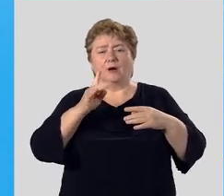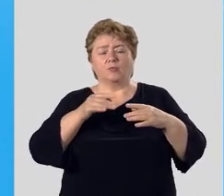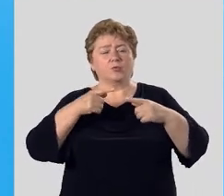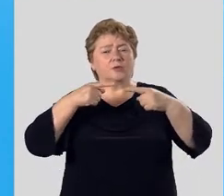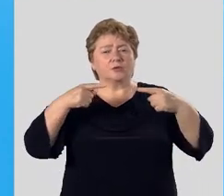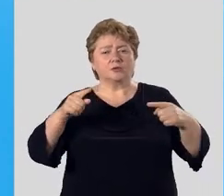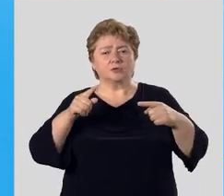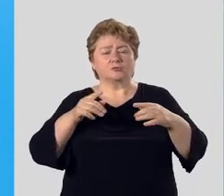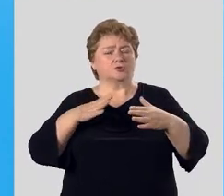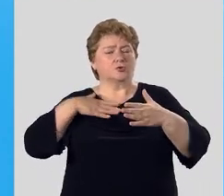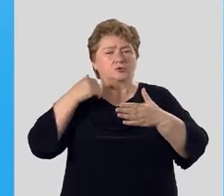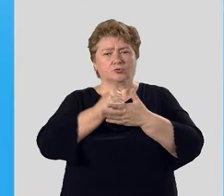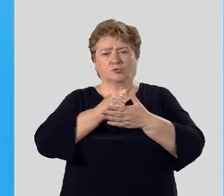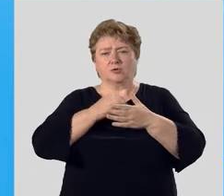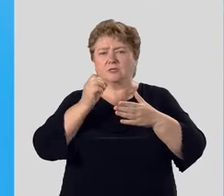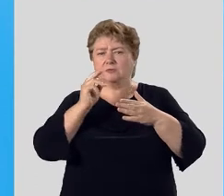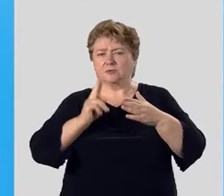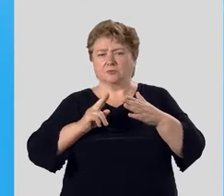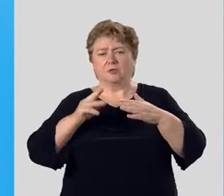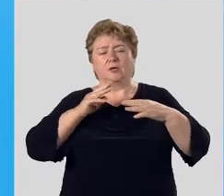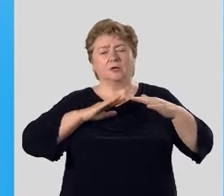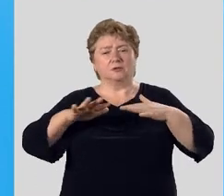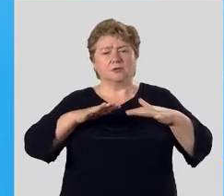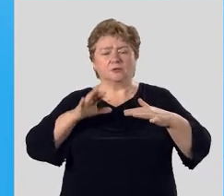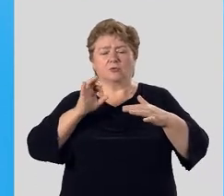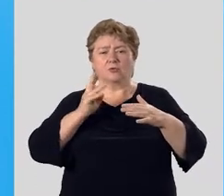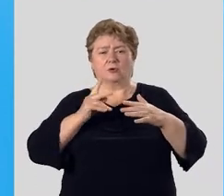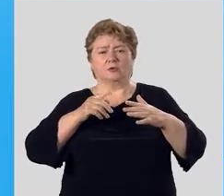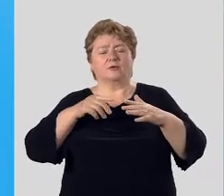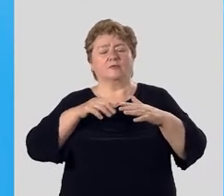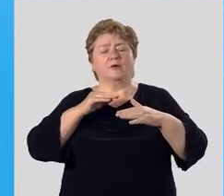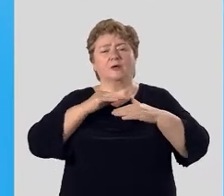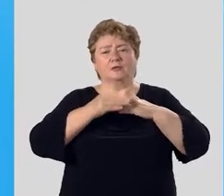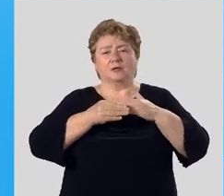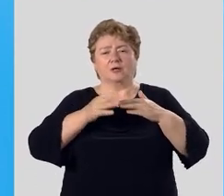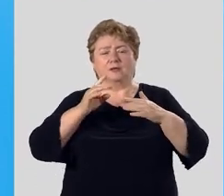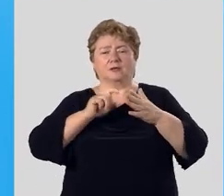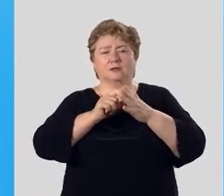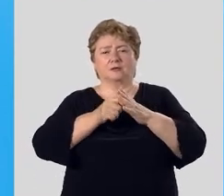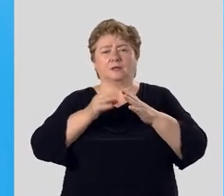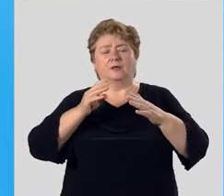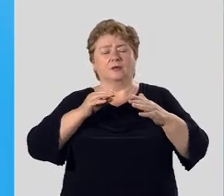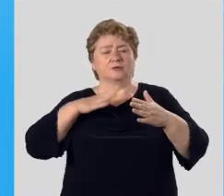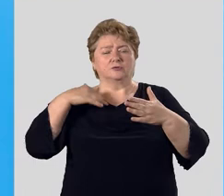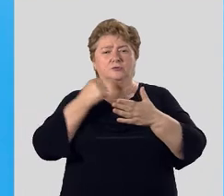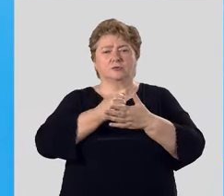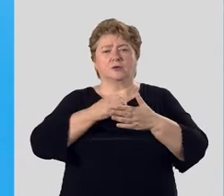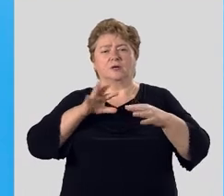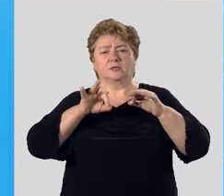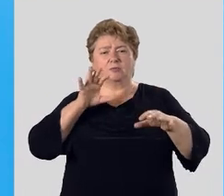Гормоны отличаются строгой специфичностью действия, реакции органов тканей и клеток на них строго